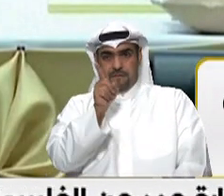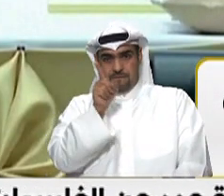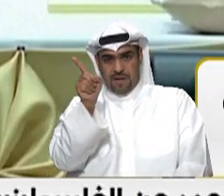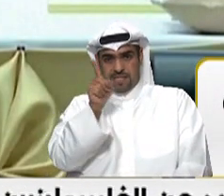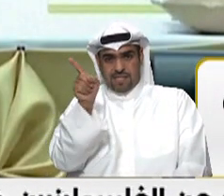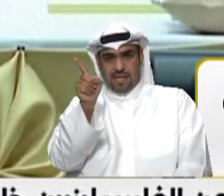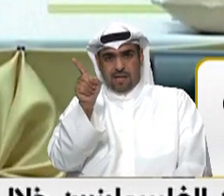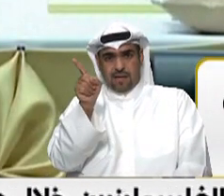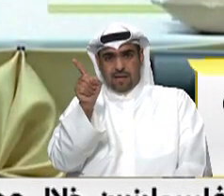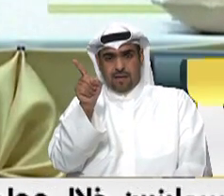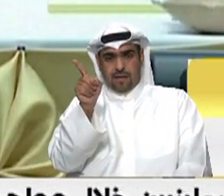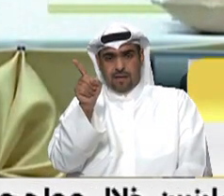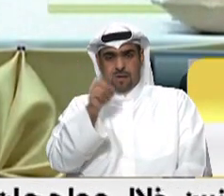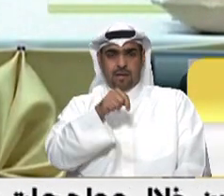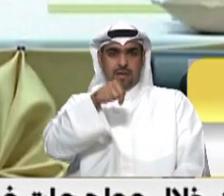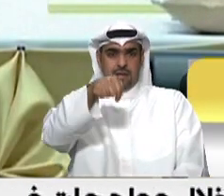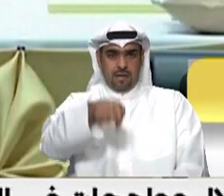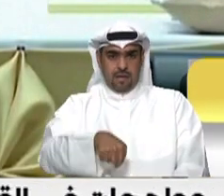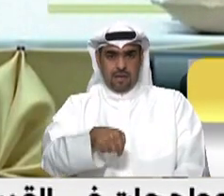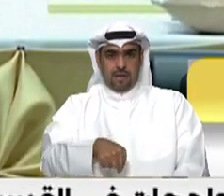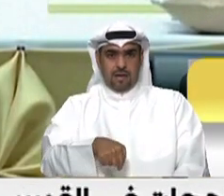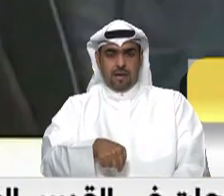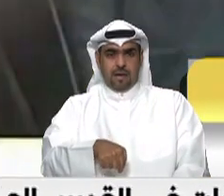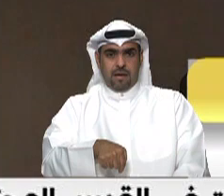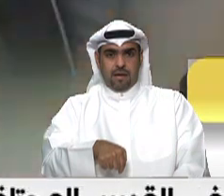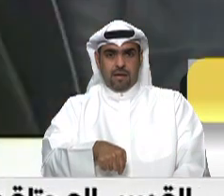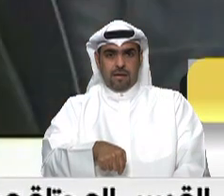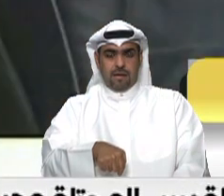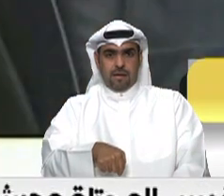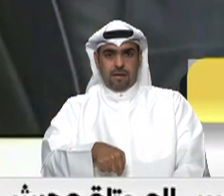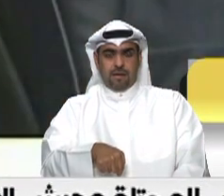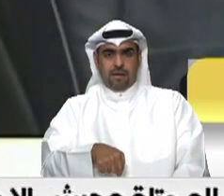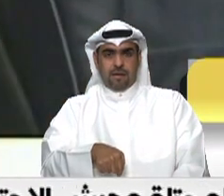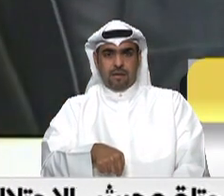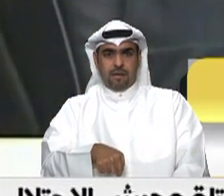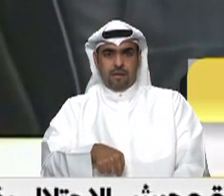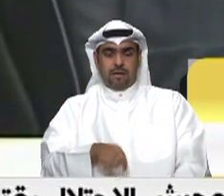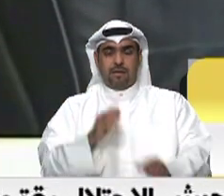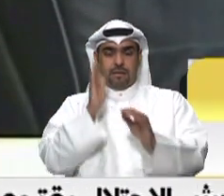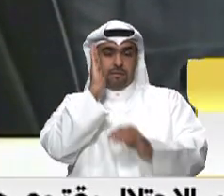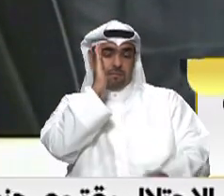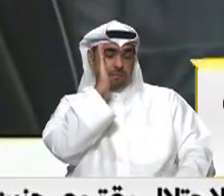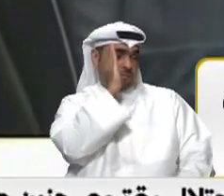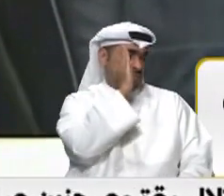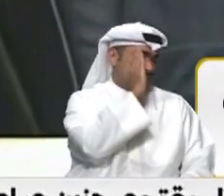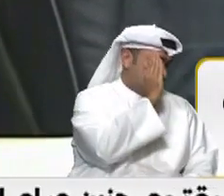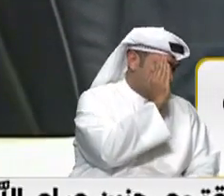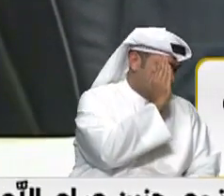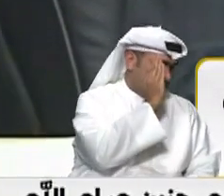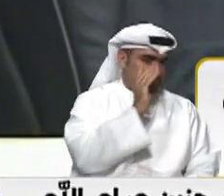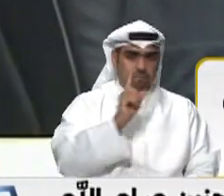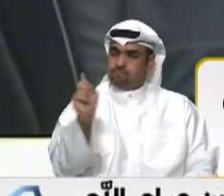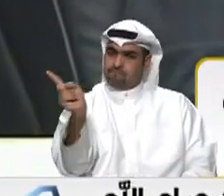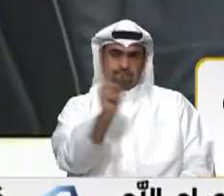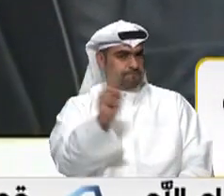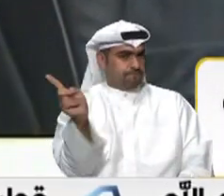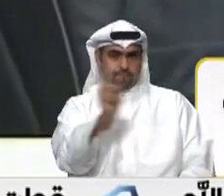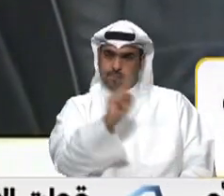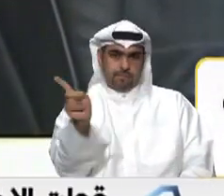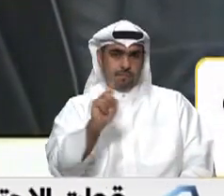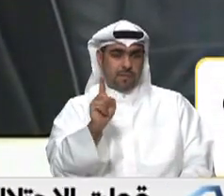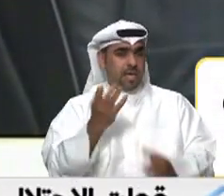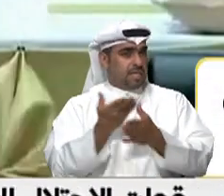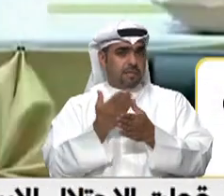المثال لا يمكننا الاستمرار في اغلاق اعيننا لرؤيه الوضع الانساني المروع في غزه كما